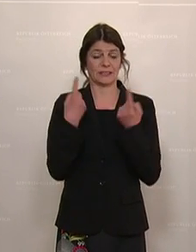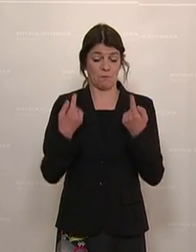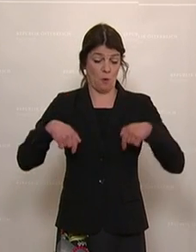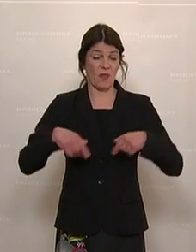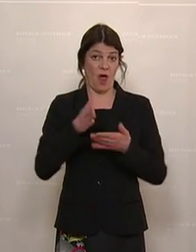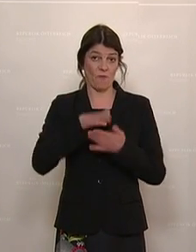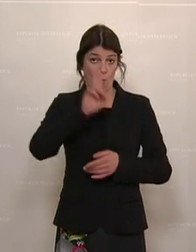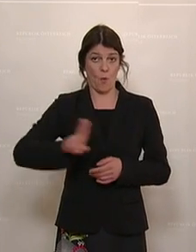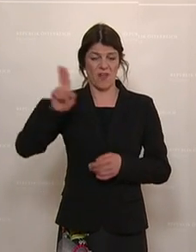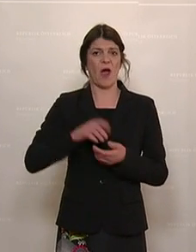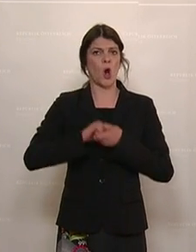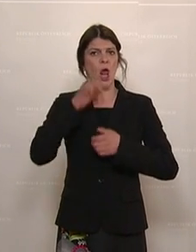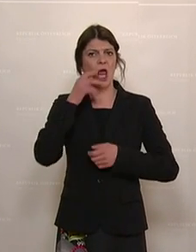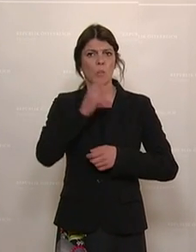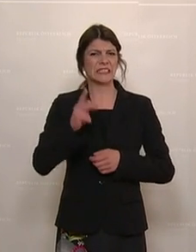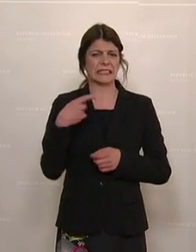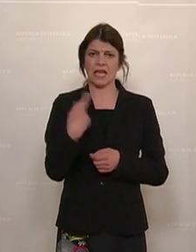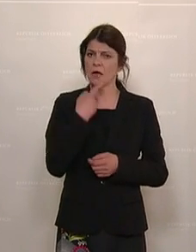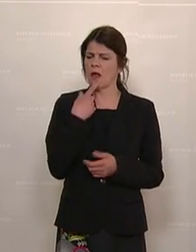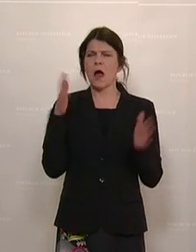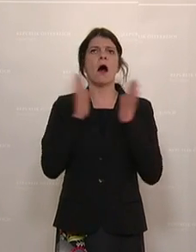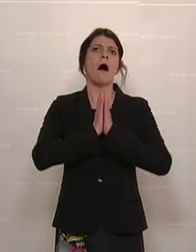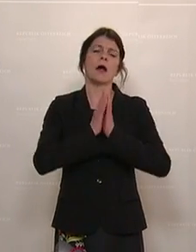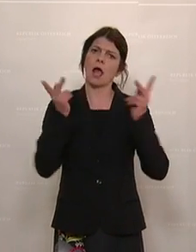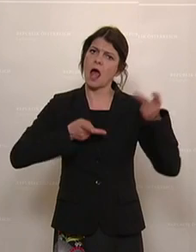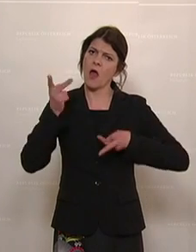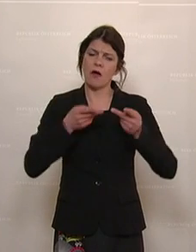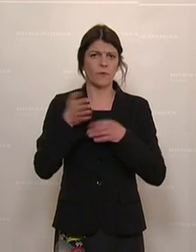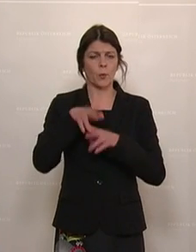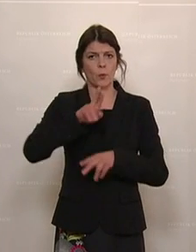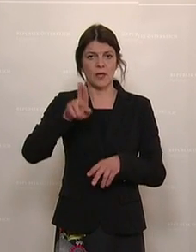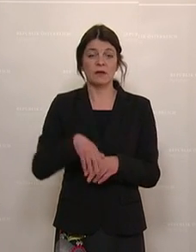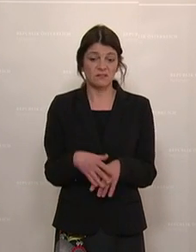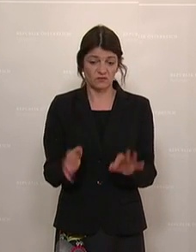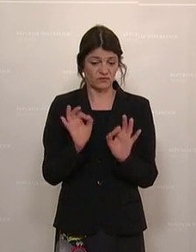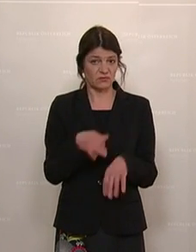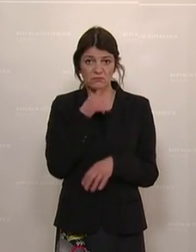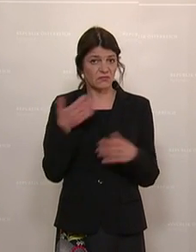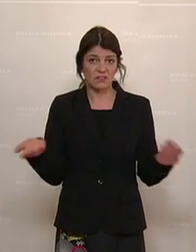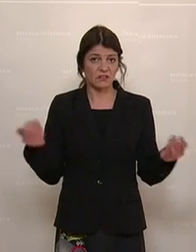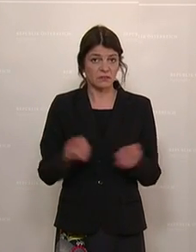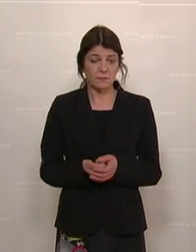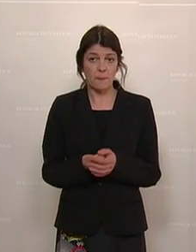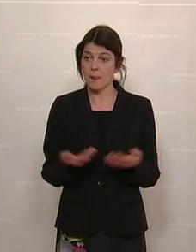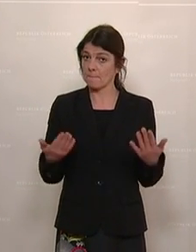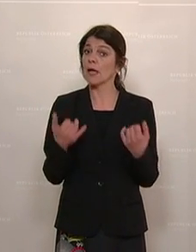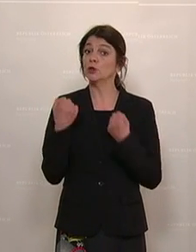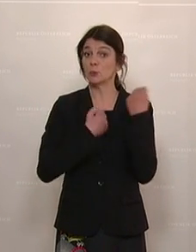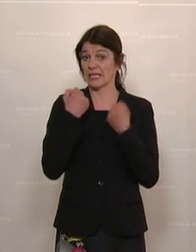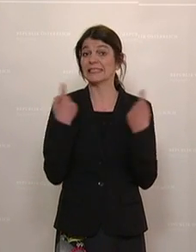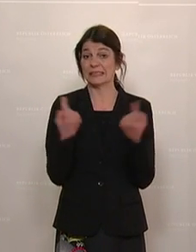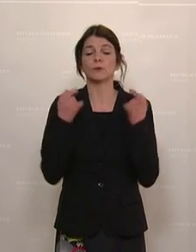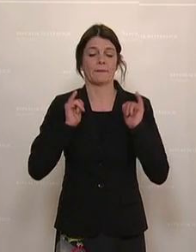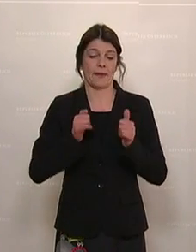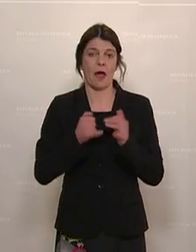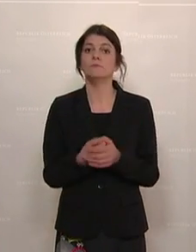eingehen, weil die Kollegin Kunzel gemeint hat, es ist so katastrophal an den Unis. Also das stimmt ganz einfach nicht. Es ist eine schwierige